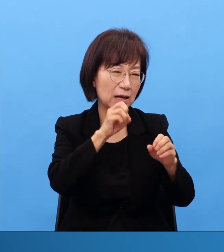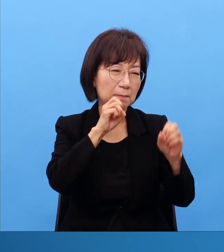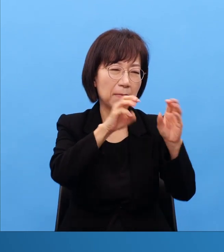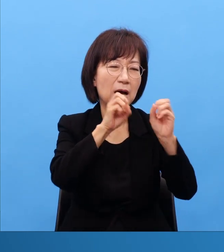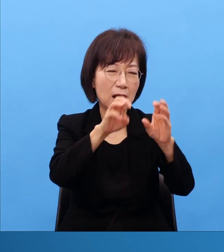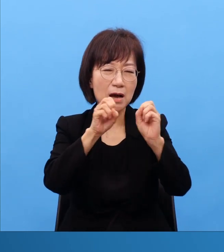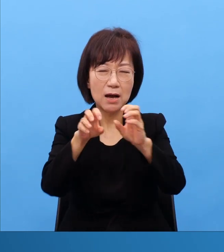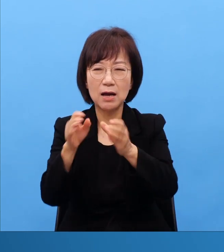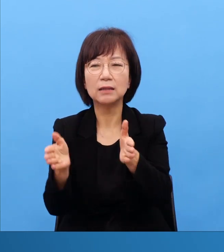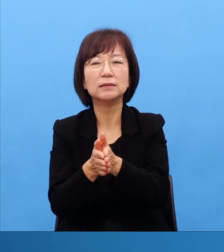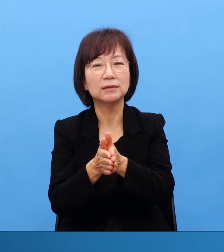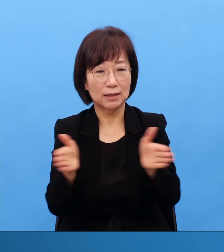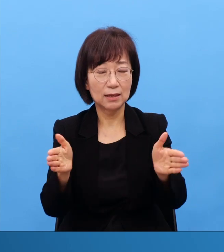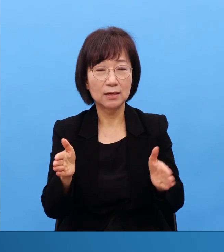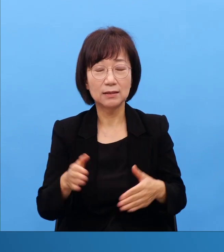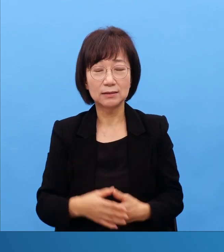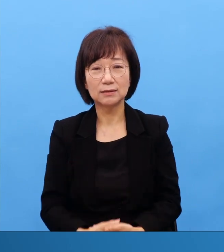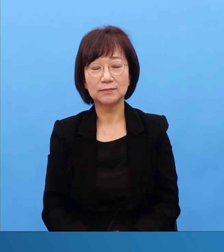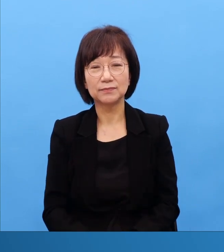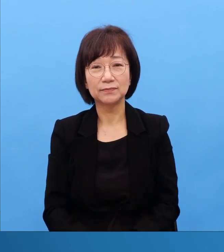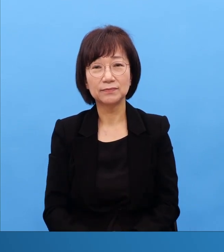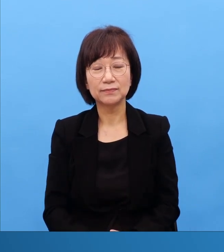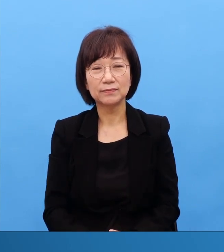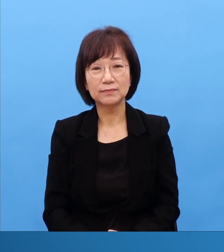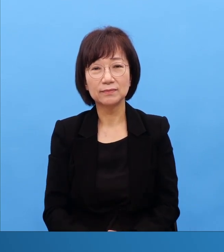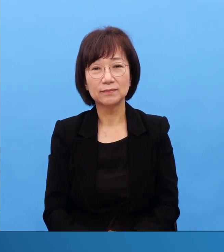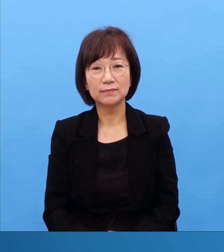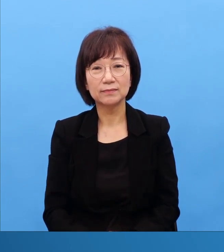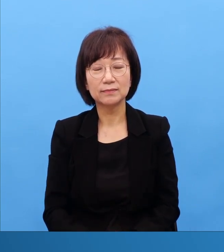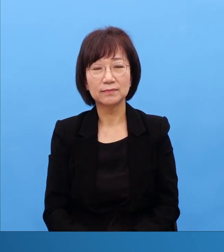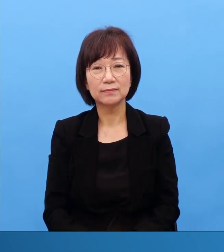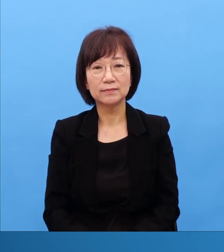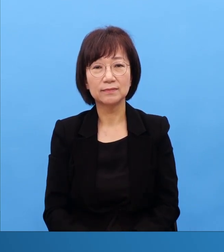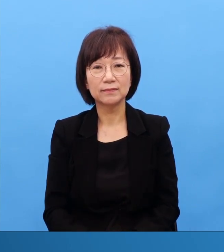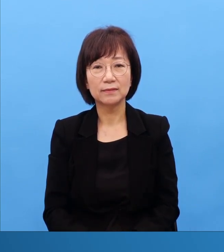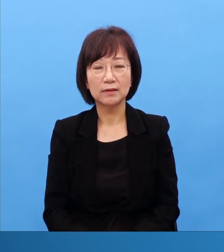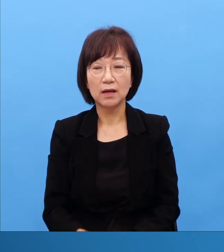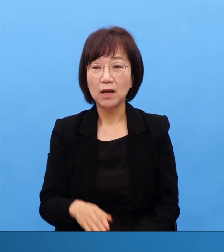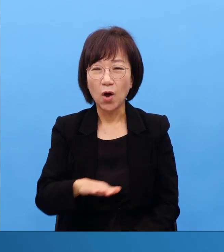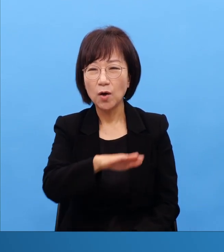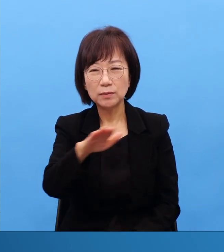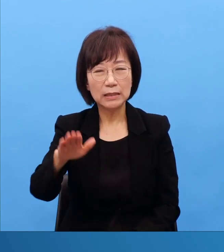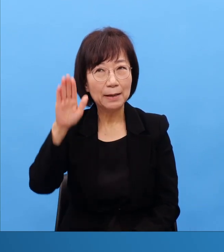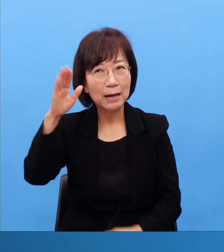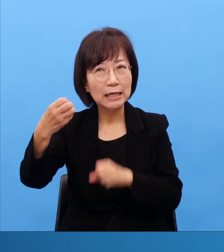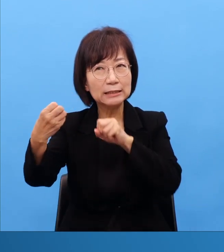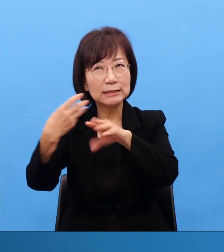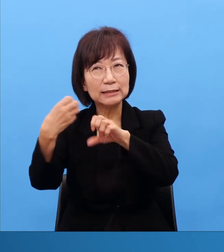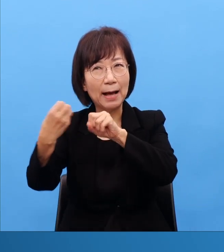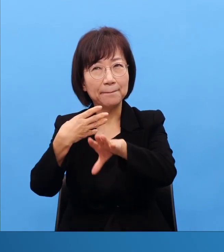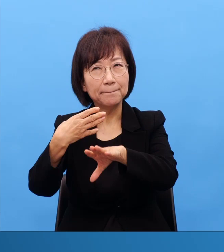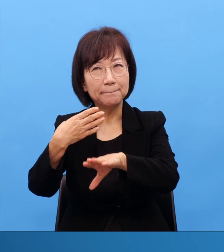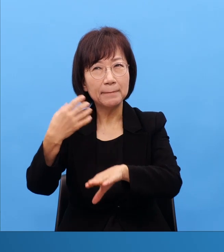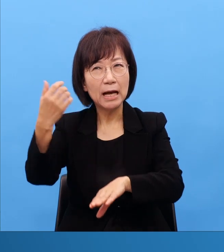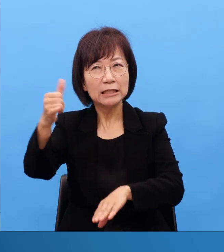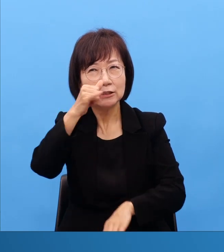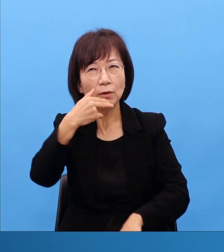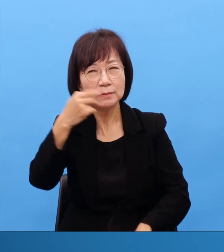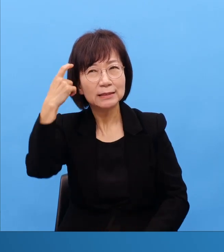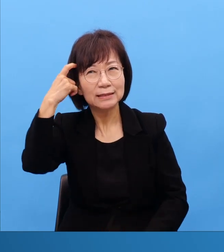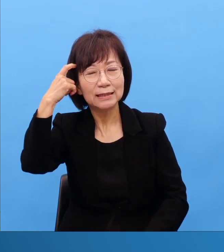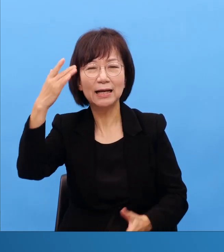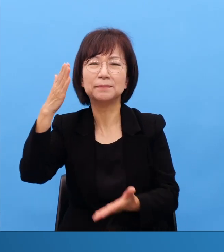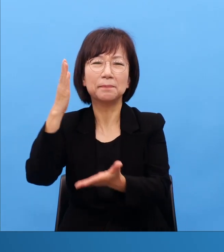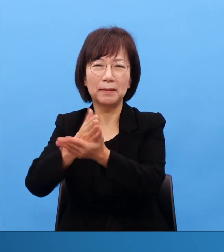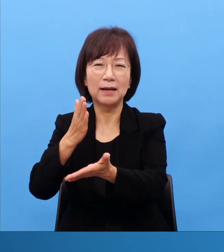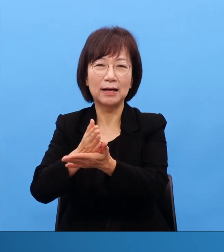it. 여러분, 진짜입니다. 지금부터 응답도 생각하지 말고 생각하지 마라 이 말은 다른 동기는 얻지